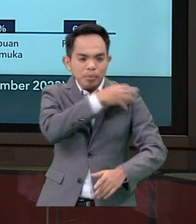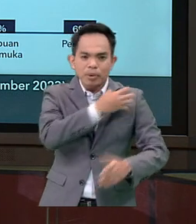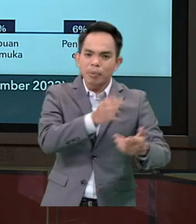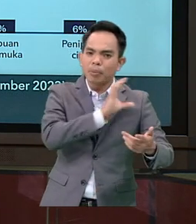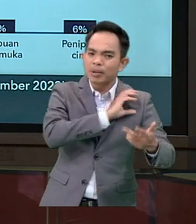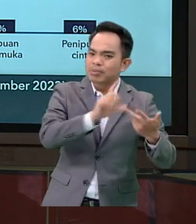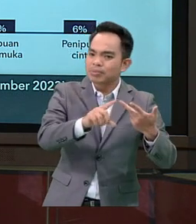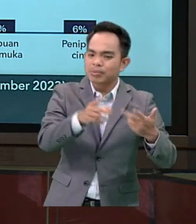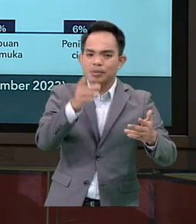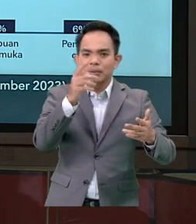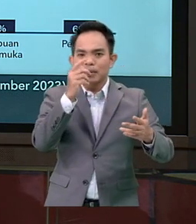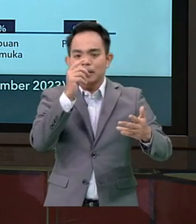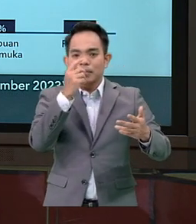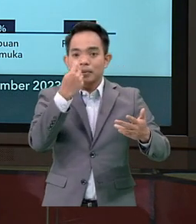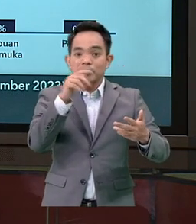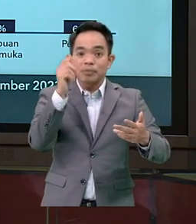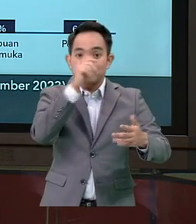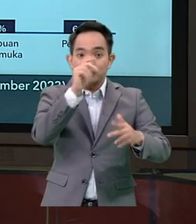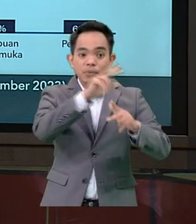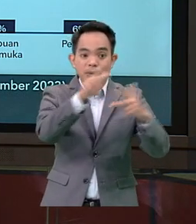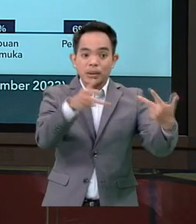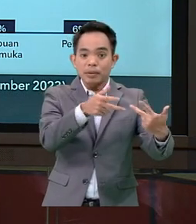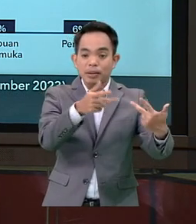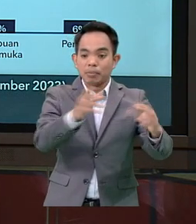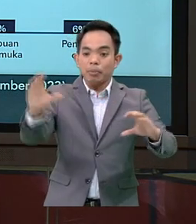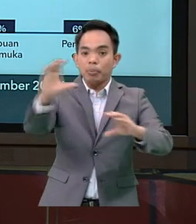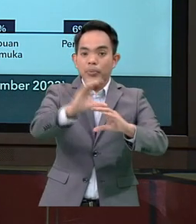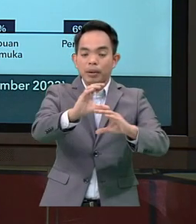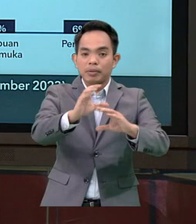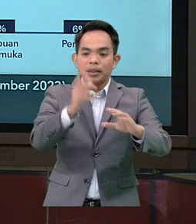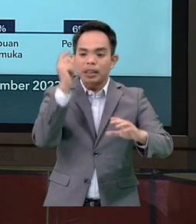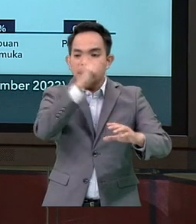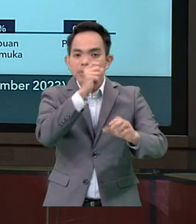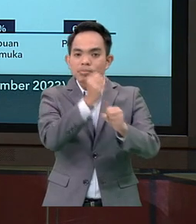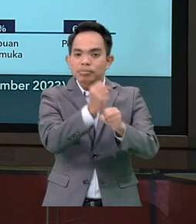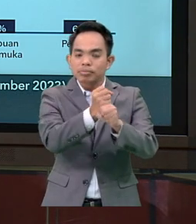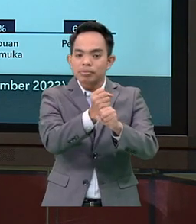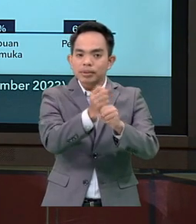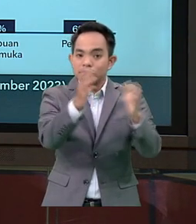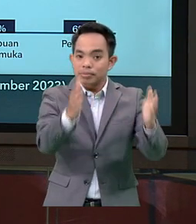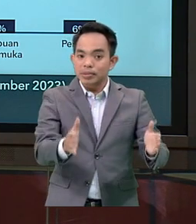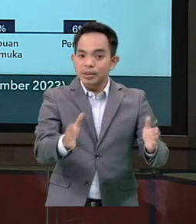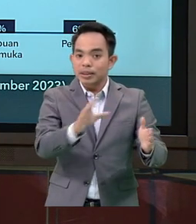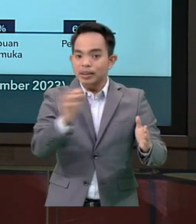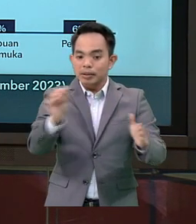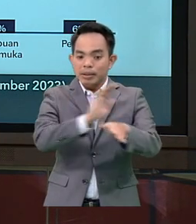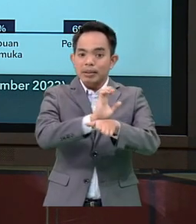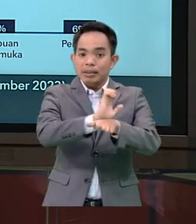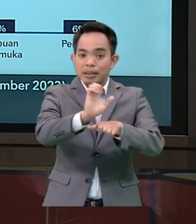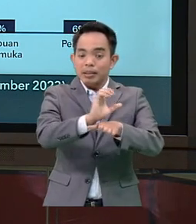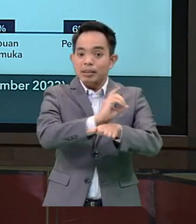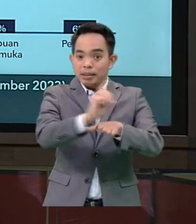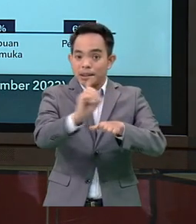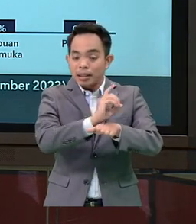sebagainya penipuan dalam talian pelaburan dan juga penipuan pekerjaan penipuan penghantaran eidagang penipuan bersemuka dan